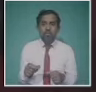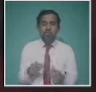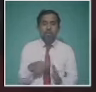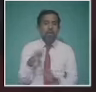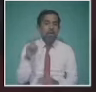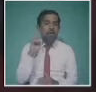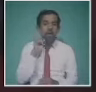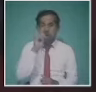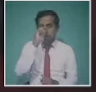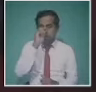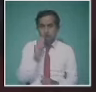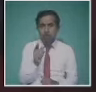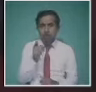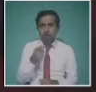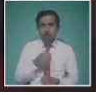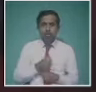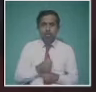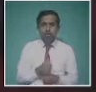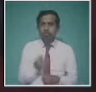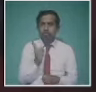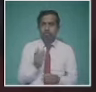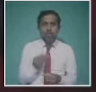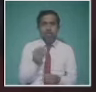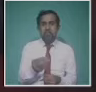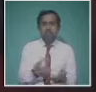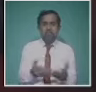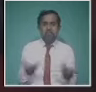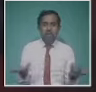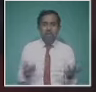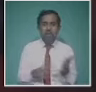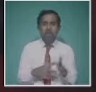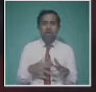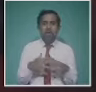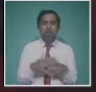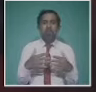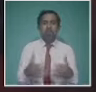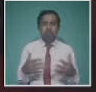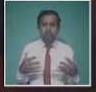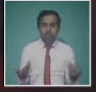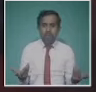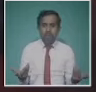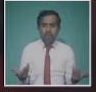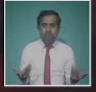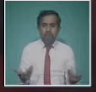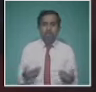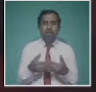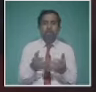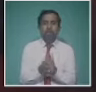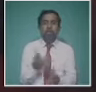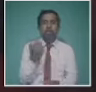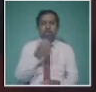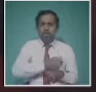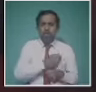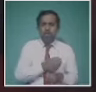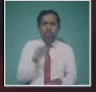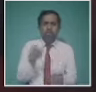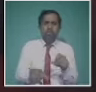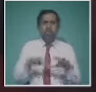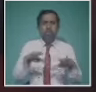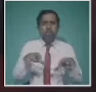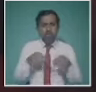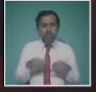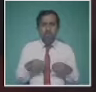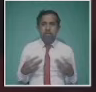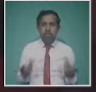රනිල් වික්‍රමසිංහ මහත්තයාගේ ආණ්ඩුවෙන් දඬුවම් ලැබෙන්නේ නැහැ, නීතිය ක්‍රියාත්මක වෙන්නේ නැහැ, ඒගොල්ලන්ගේ මුදල් රජයට හෝ ජනතාවට අයිති වෙන්නේ